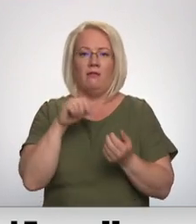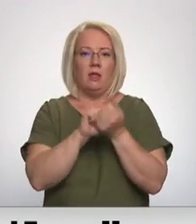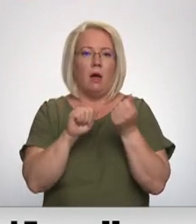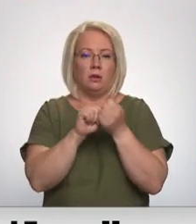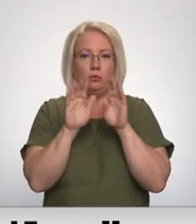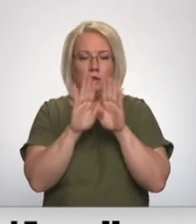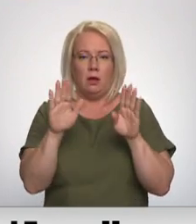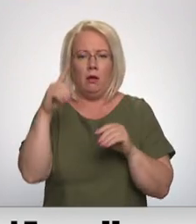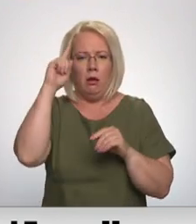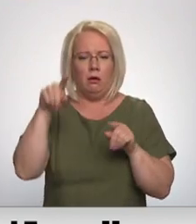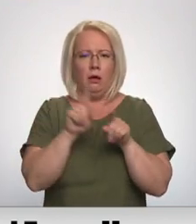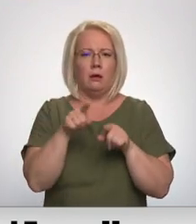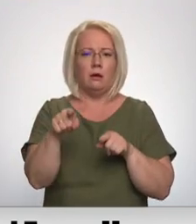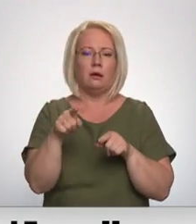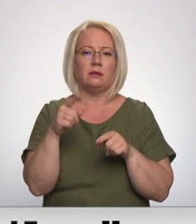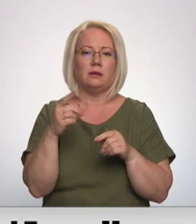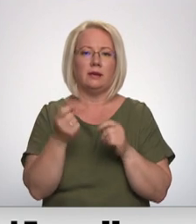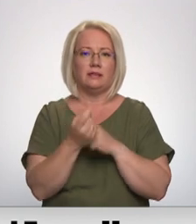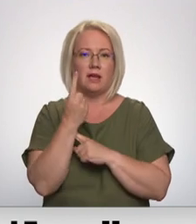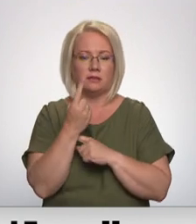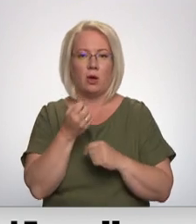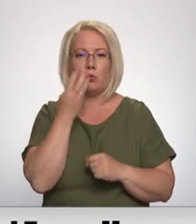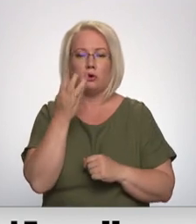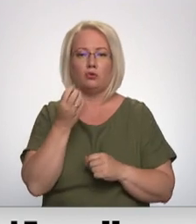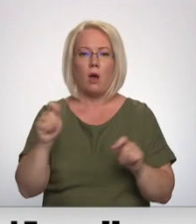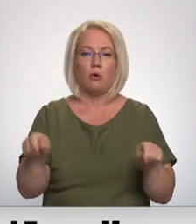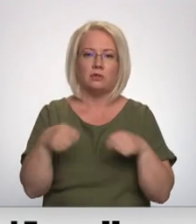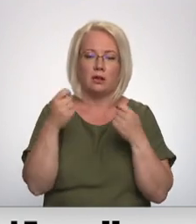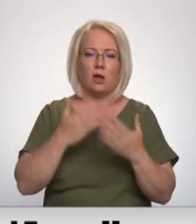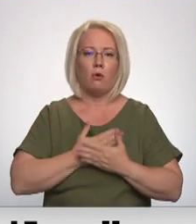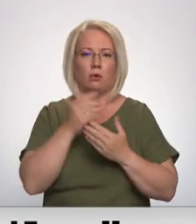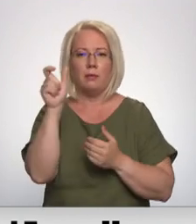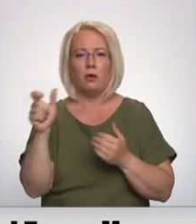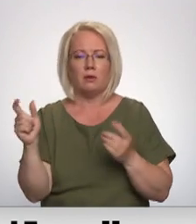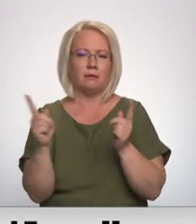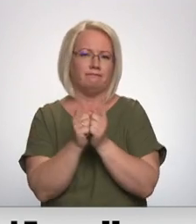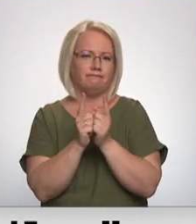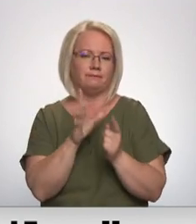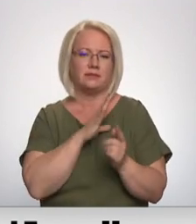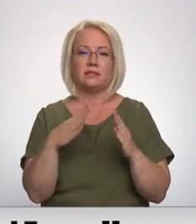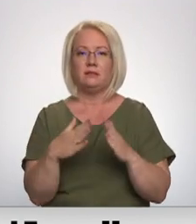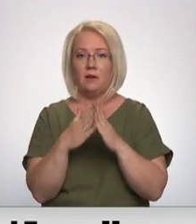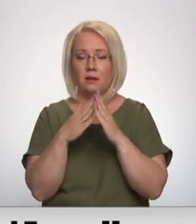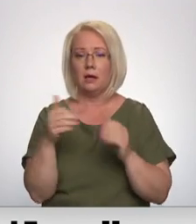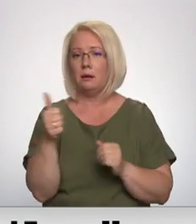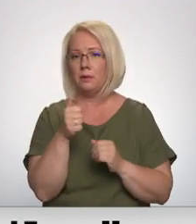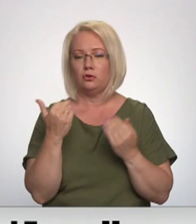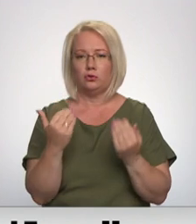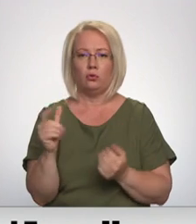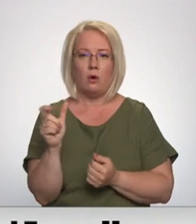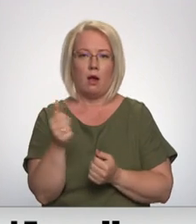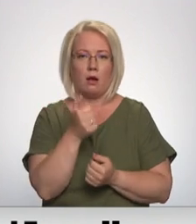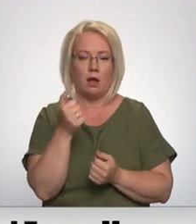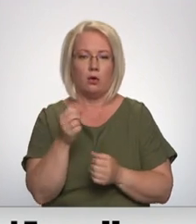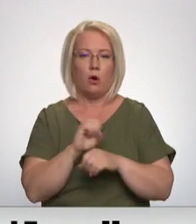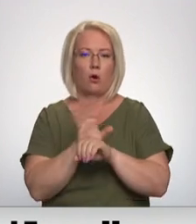muzejā, ir zināms gan vārds, gan izcelsme. Rožu audzētāju un rožu mīļotāju satikšanās vienmēr bijuši svētki, it īpaši šogad, jo